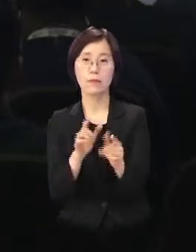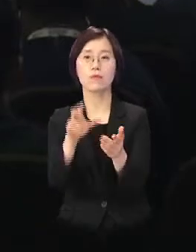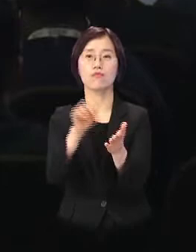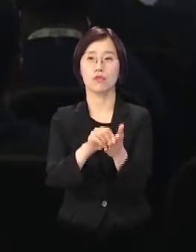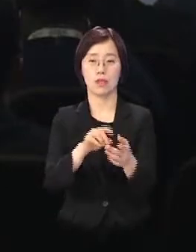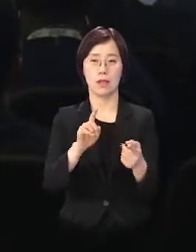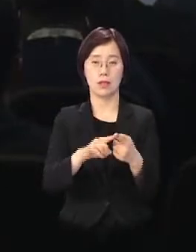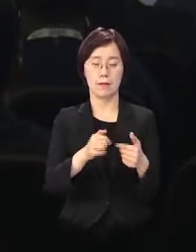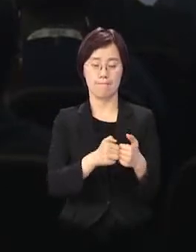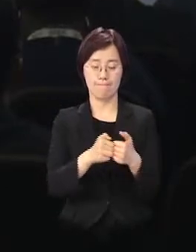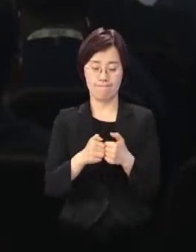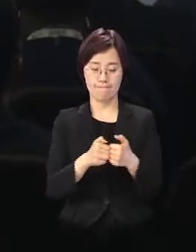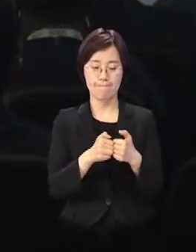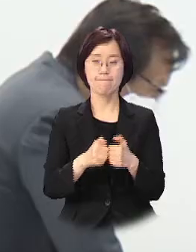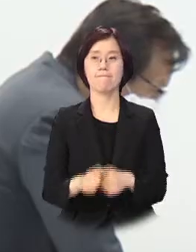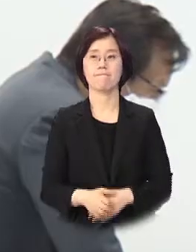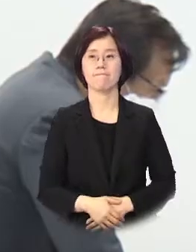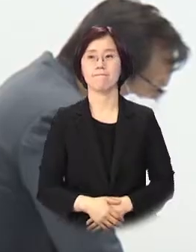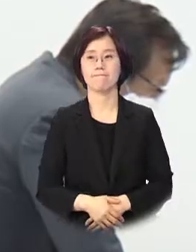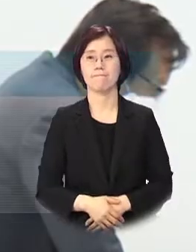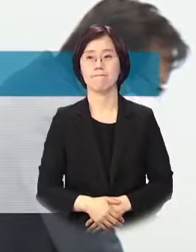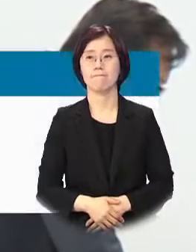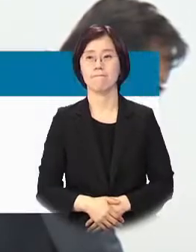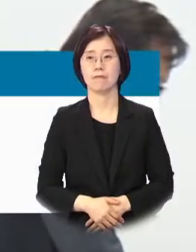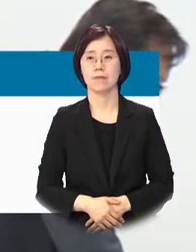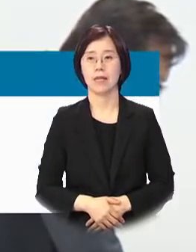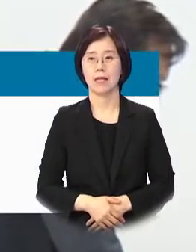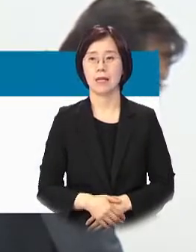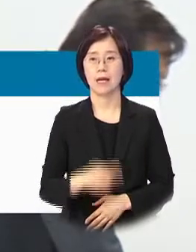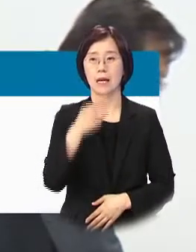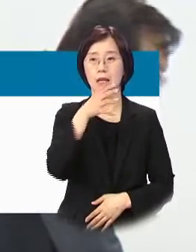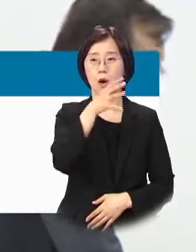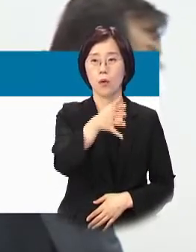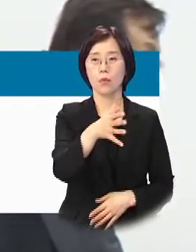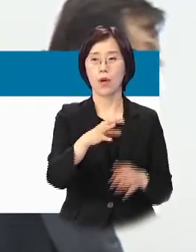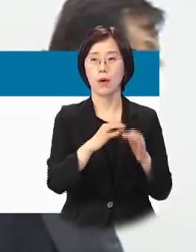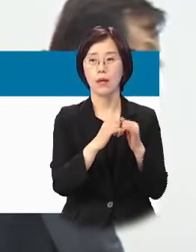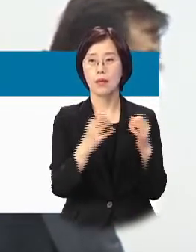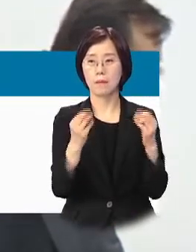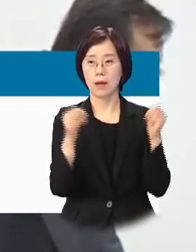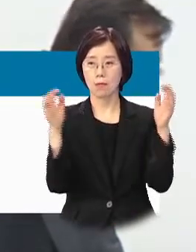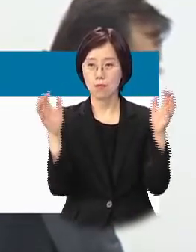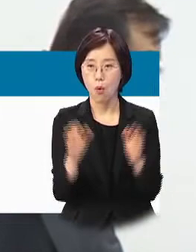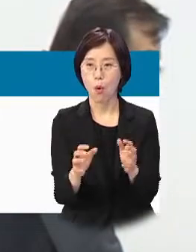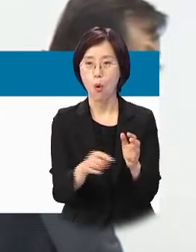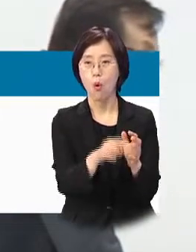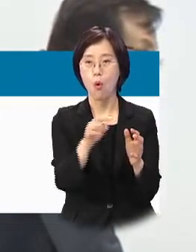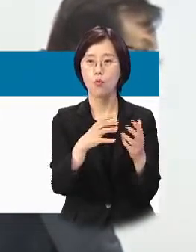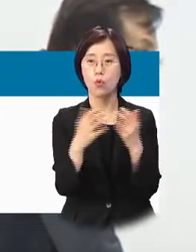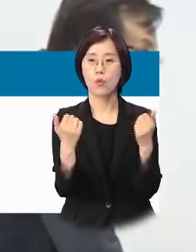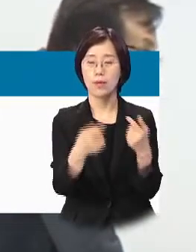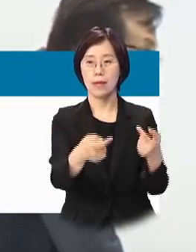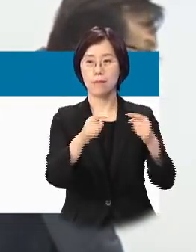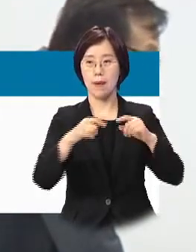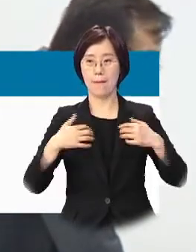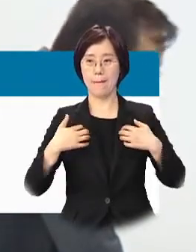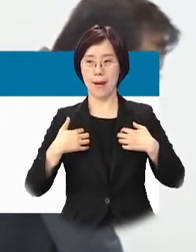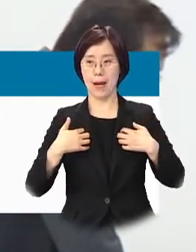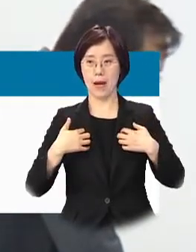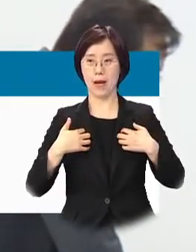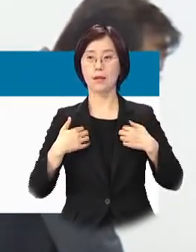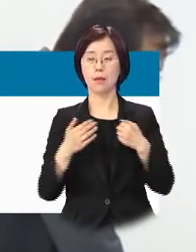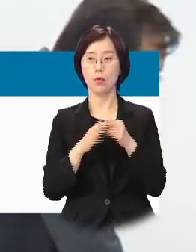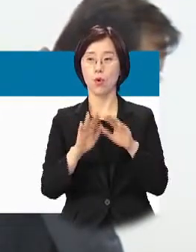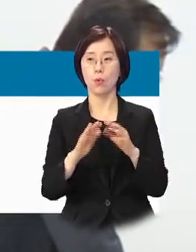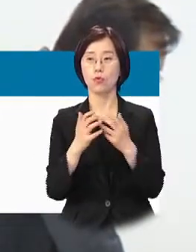현안을 놓고 머리를 맞댑니다. Absolutely. It's wonderful to be back and meeting people in person. It feels like it's been a